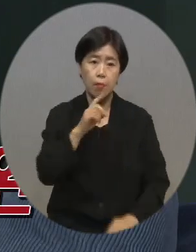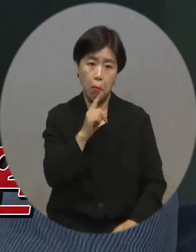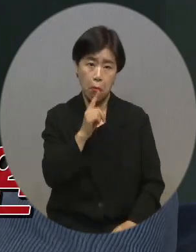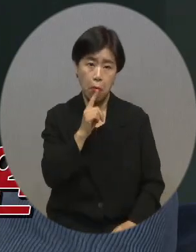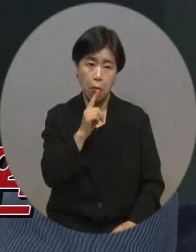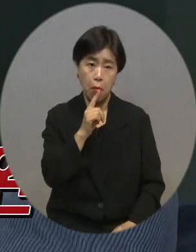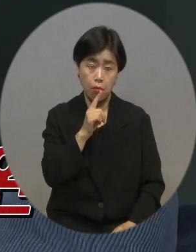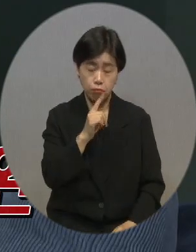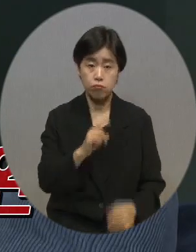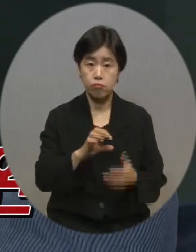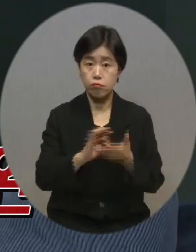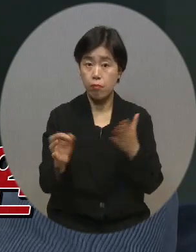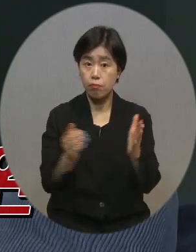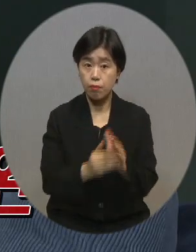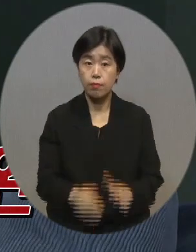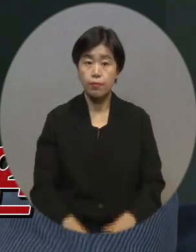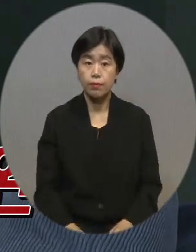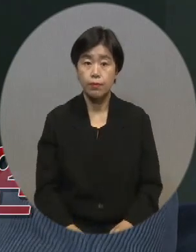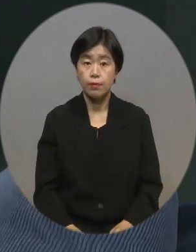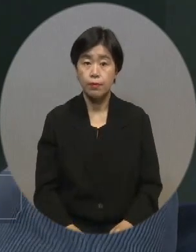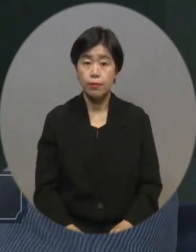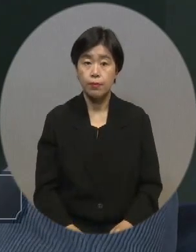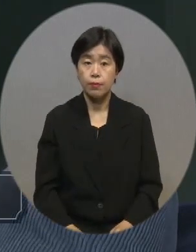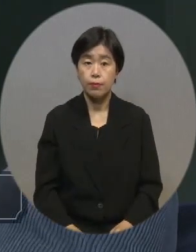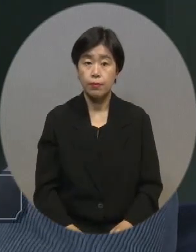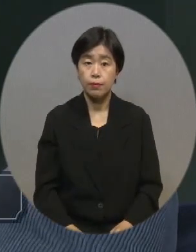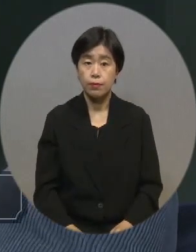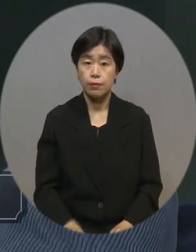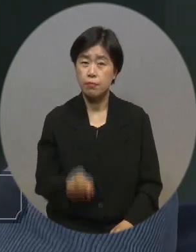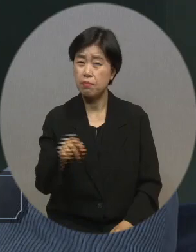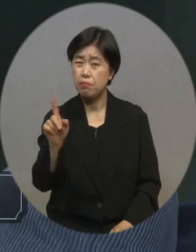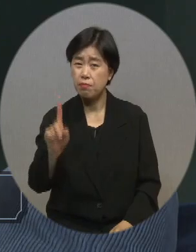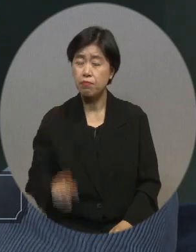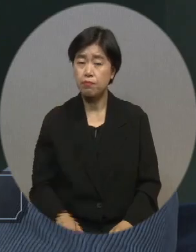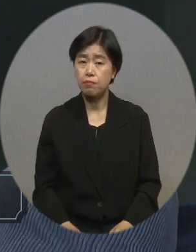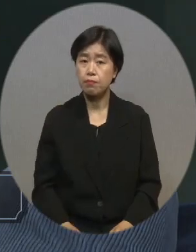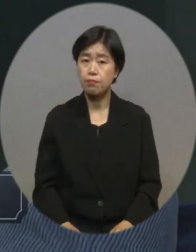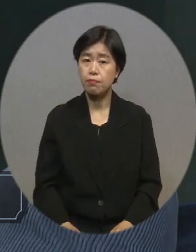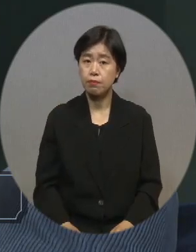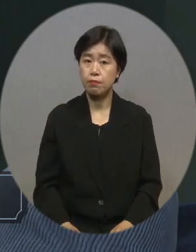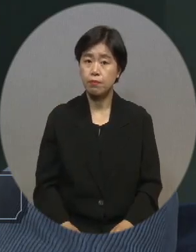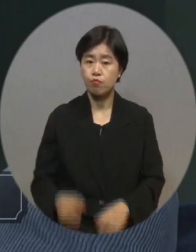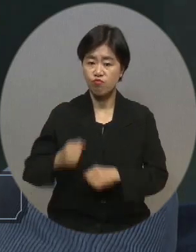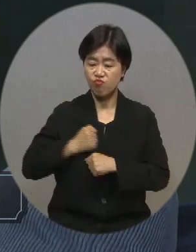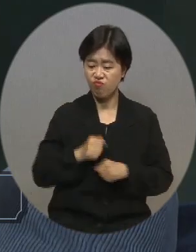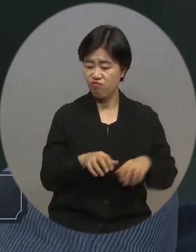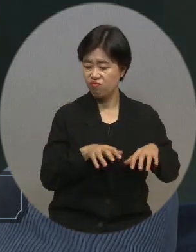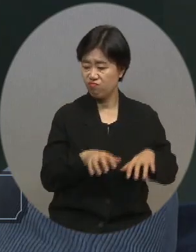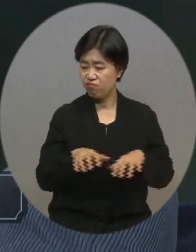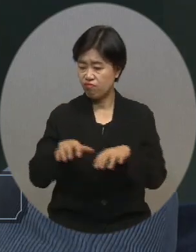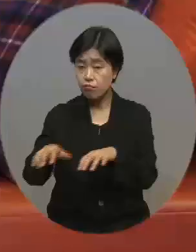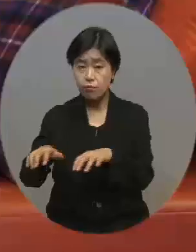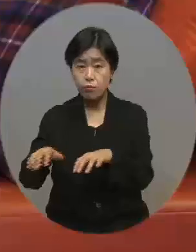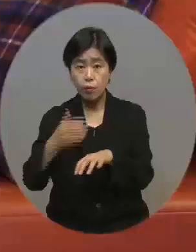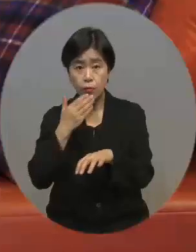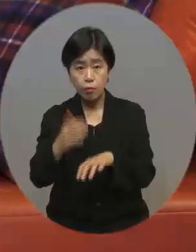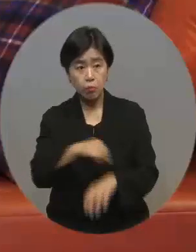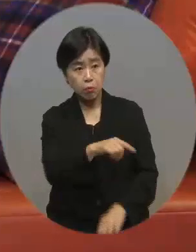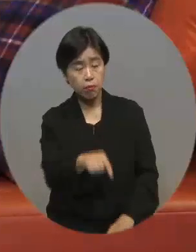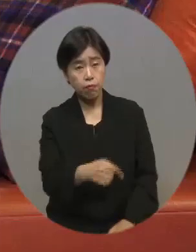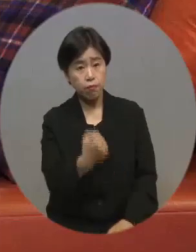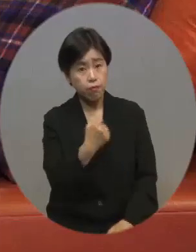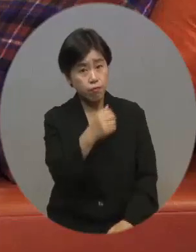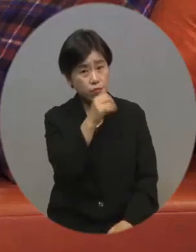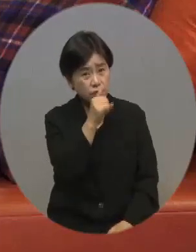말을 썼습니다. 근데 이제 그런 거는 이제 완정을 할 수 있는 능력을 북한이 가지고 있느냐를 우리가 봐야 되죠. 그런데